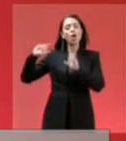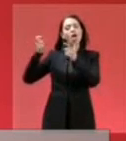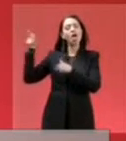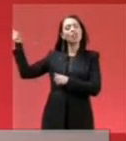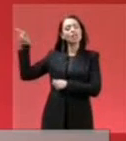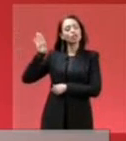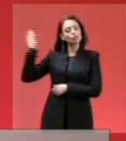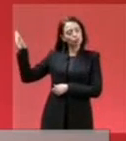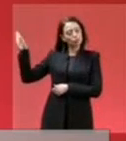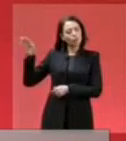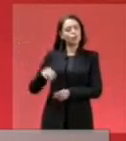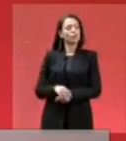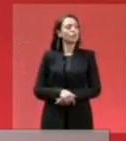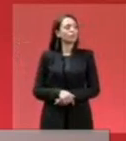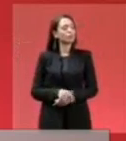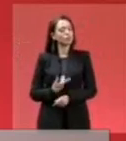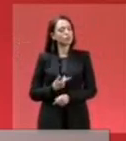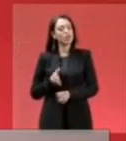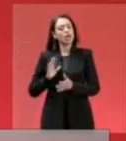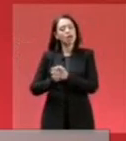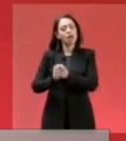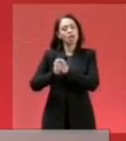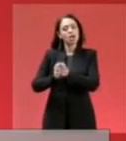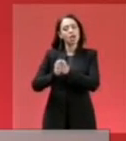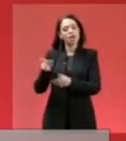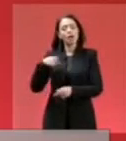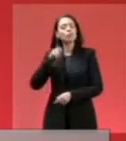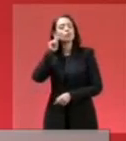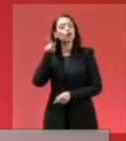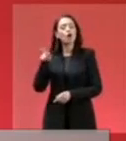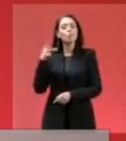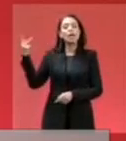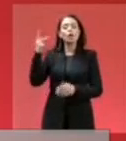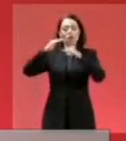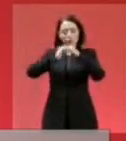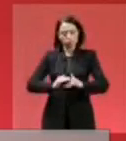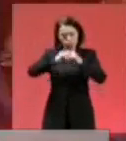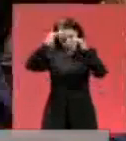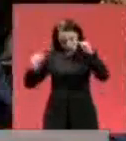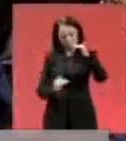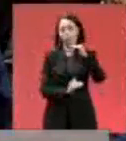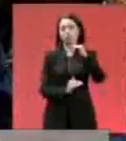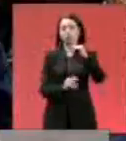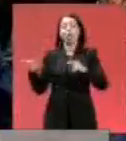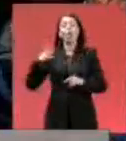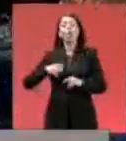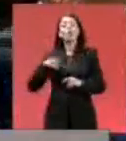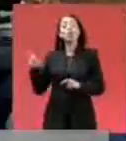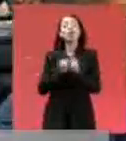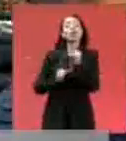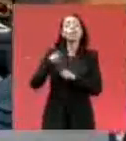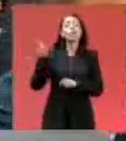εθνικισμού. Πάει χέρι-χέρι με αυτό που εμείς ονομάζουμε κοινωνική ισοπαίδωση. Θέλει να